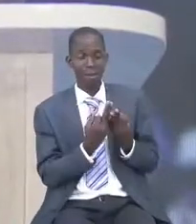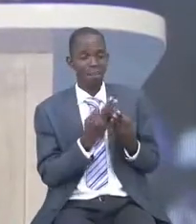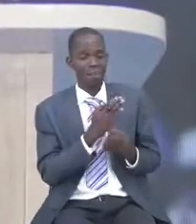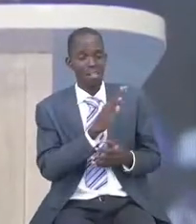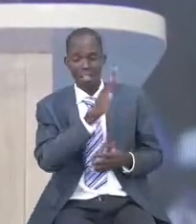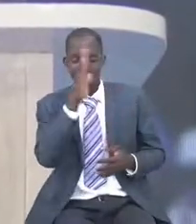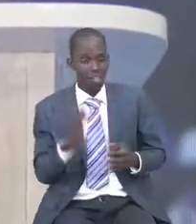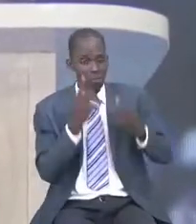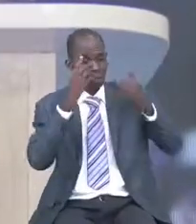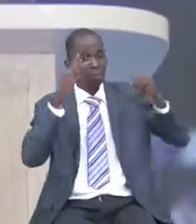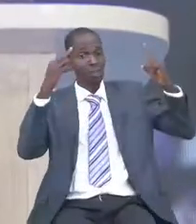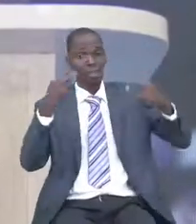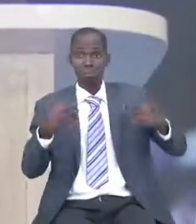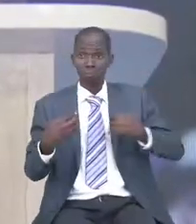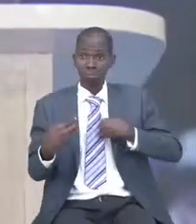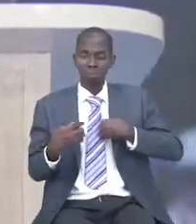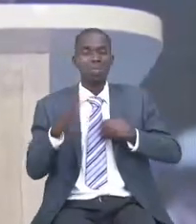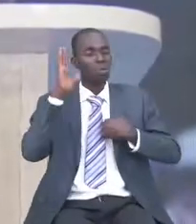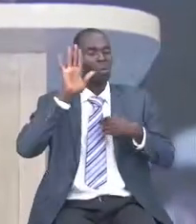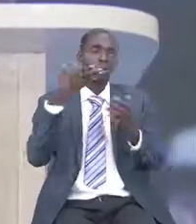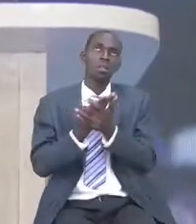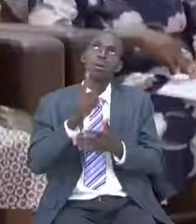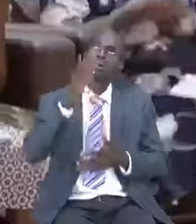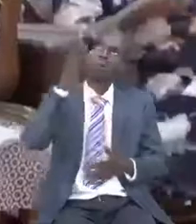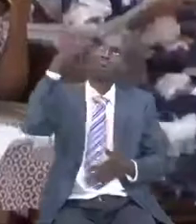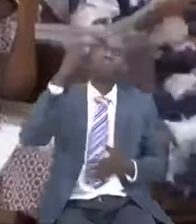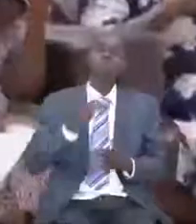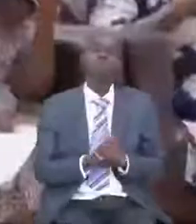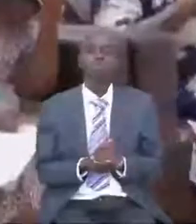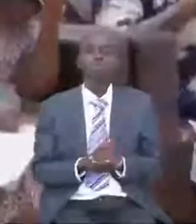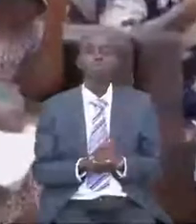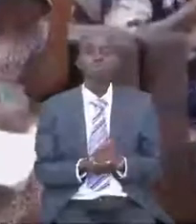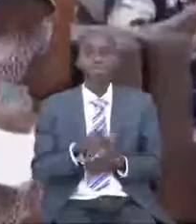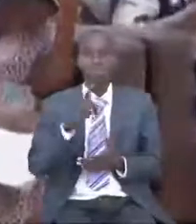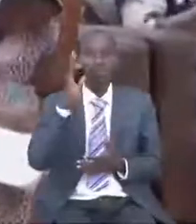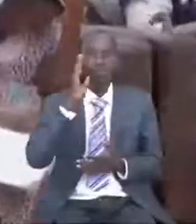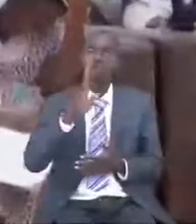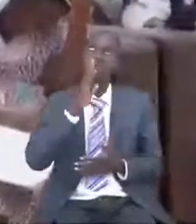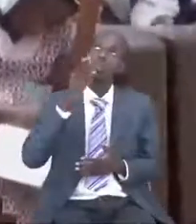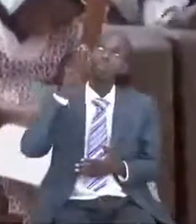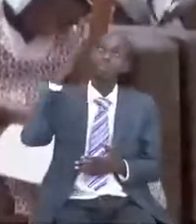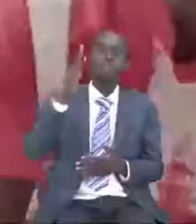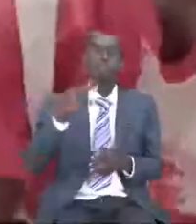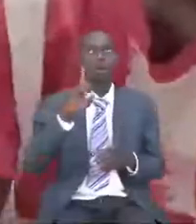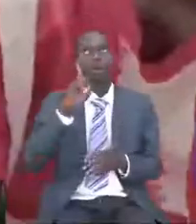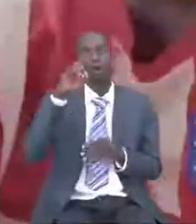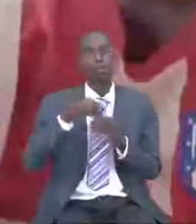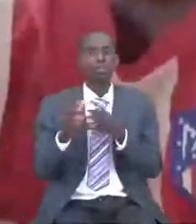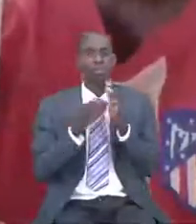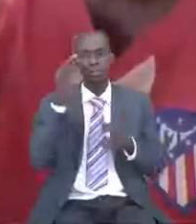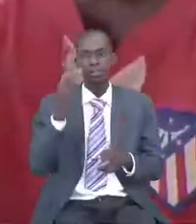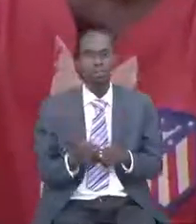mon environnement, dans ma famille immédiate, n'est jamais arrivé là-bas. Moi, j'y arriverai. Et